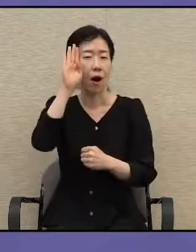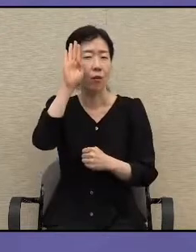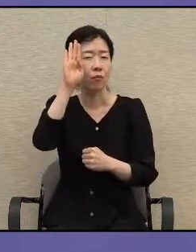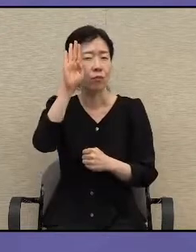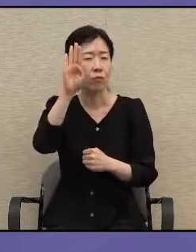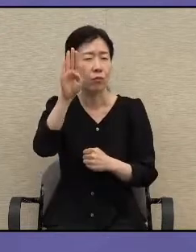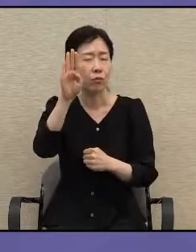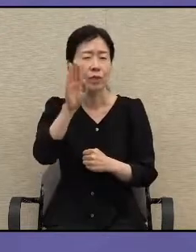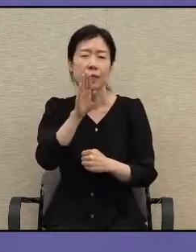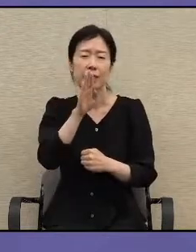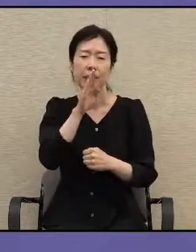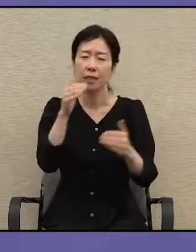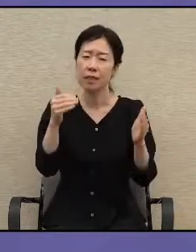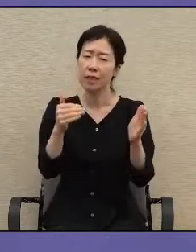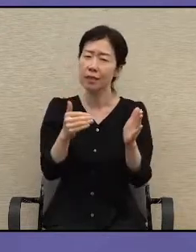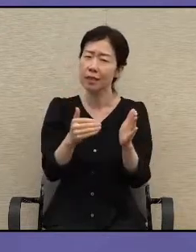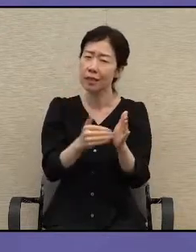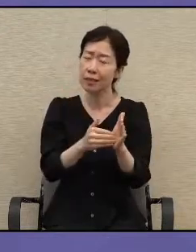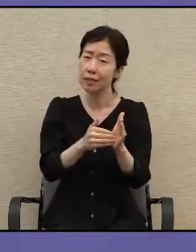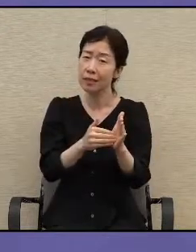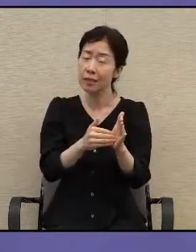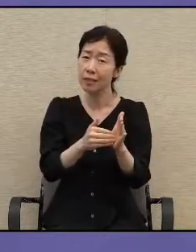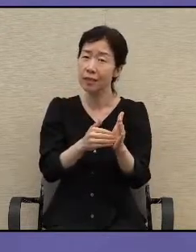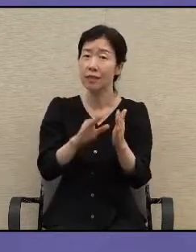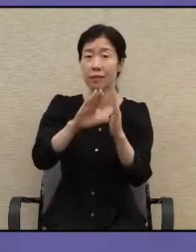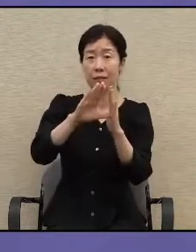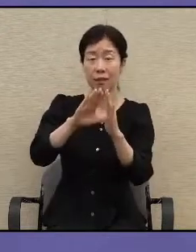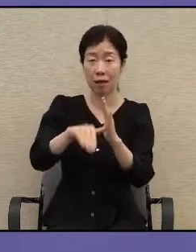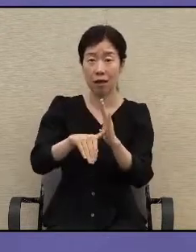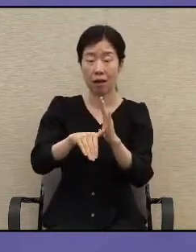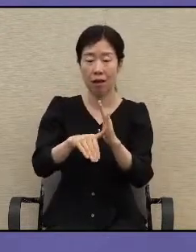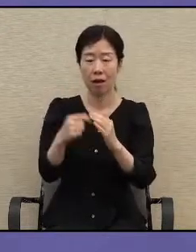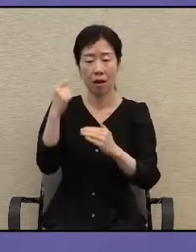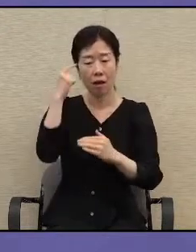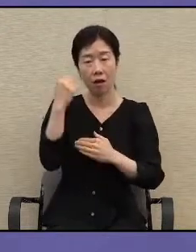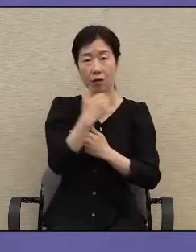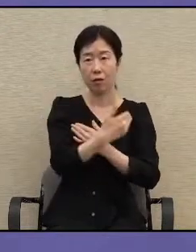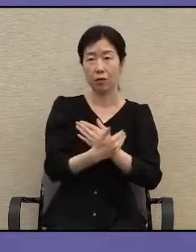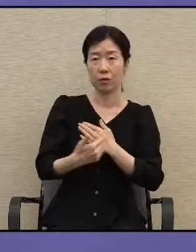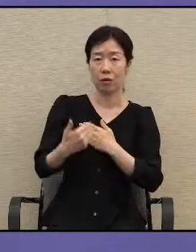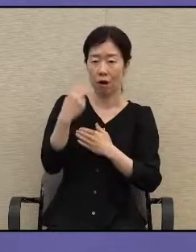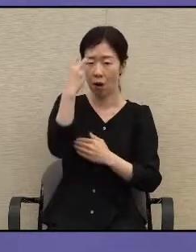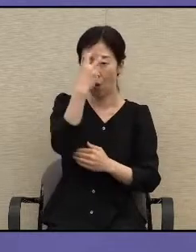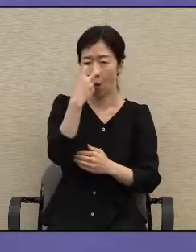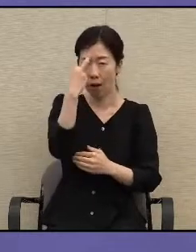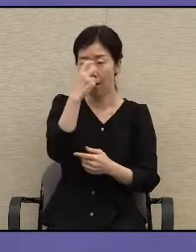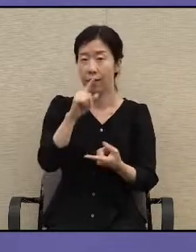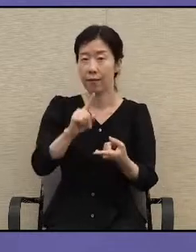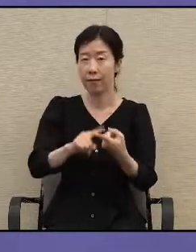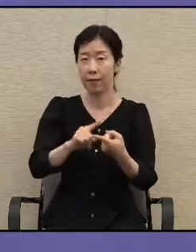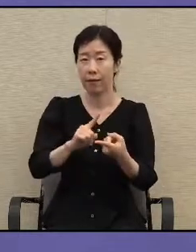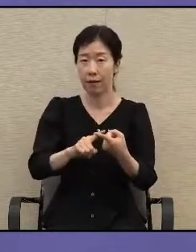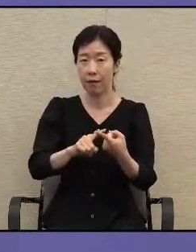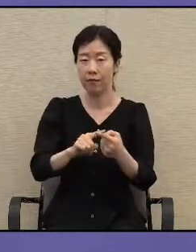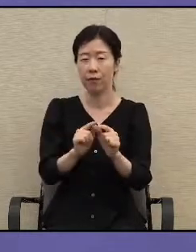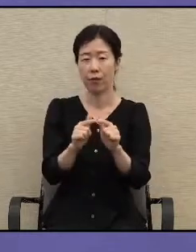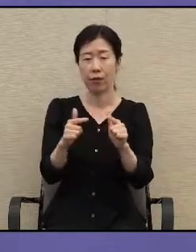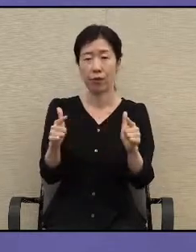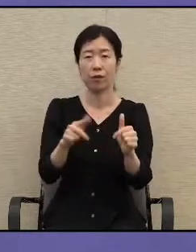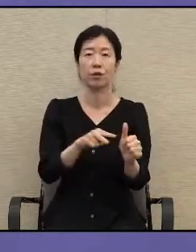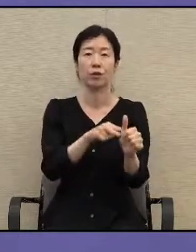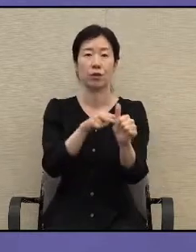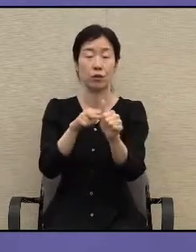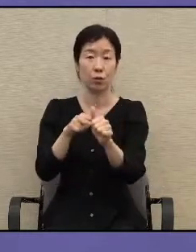아마 종식되었을지라도 이런 경제적인 영향이나 정신건강의 위기는 아마도 계속 지속될 위기